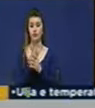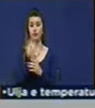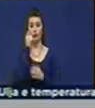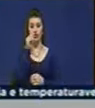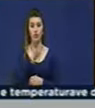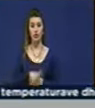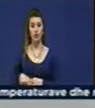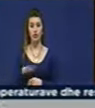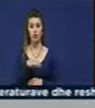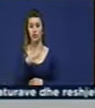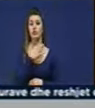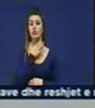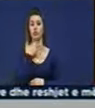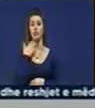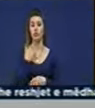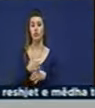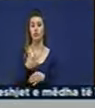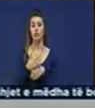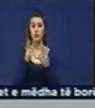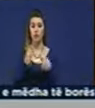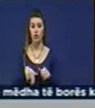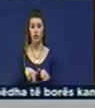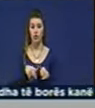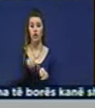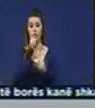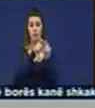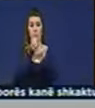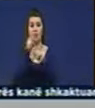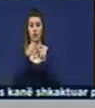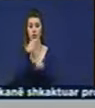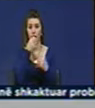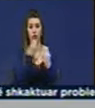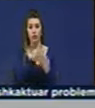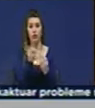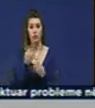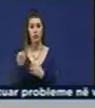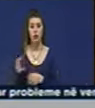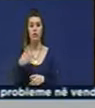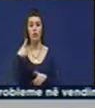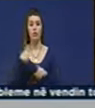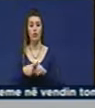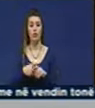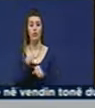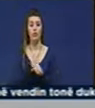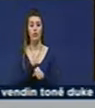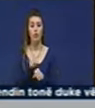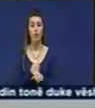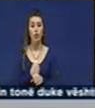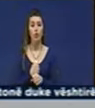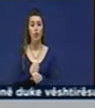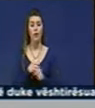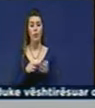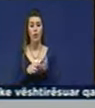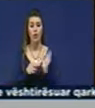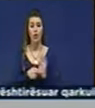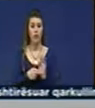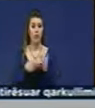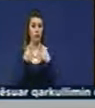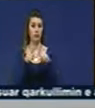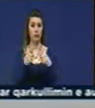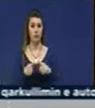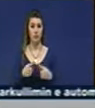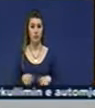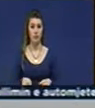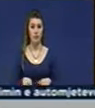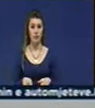qenë i madh jo vetëm në ngritjen e vlerave individuale të familjes, por edhe në procese shoqërore e politike. Ajo u